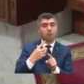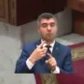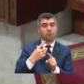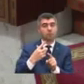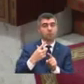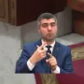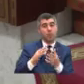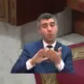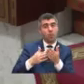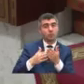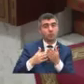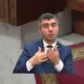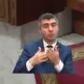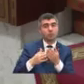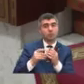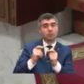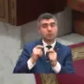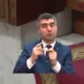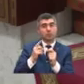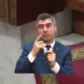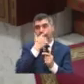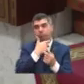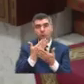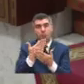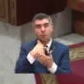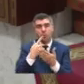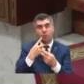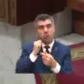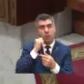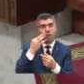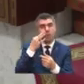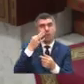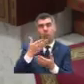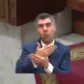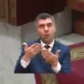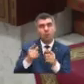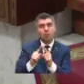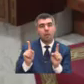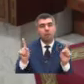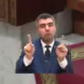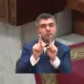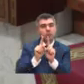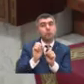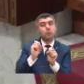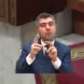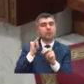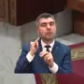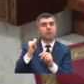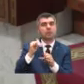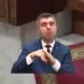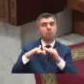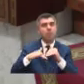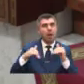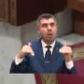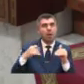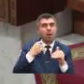سيد النائب، انا تنقول انا تنستقبل باستمرار الساده النواب وتنستقبلهم ايمانا بالمسؤوليه ديالي. ملي تطلب